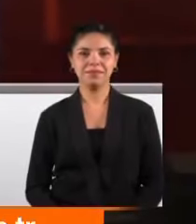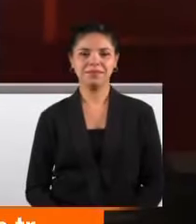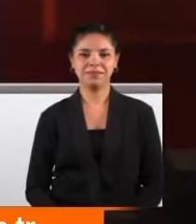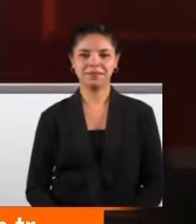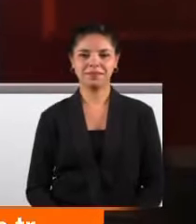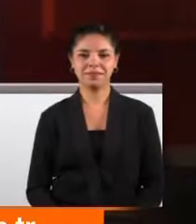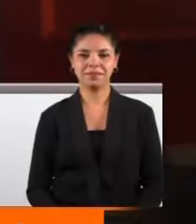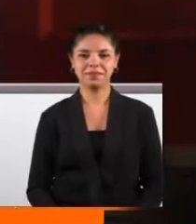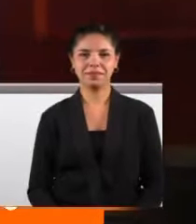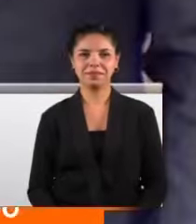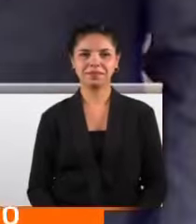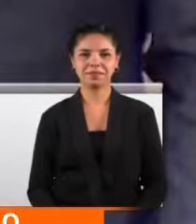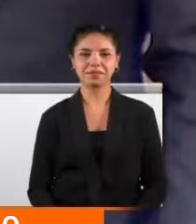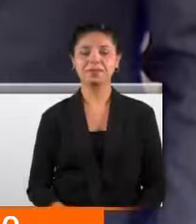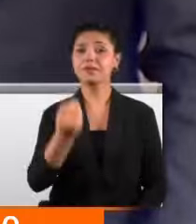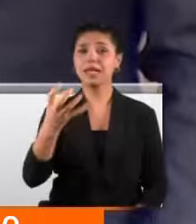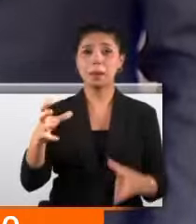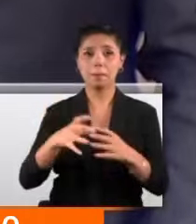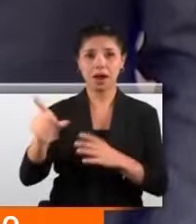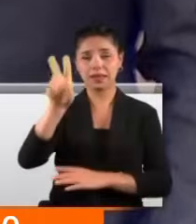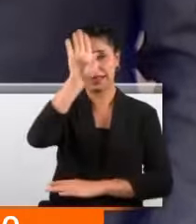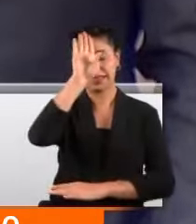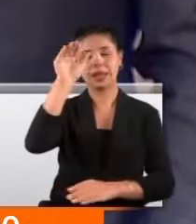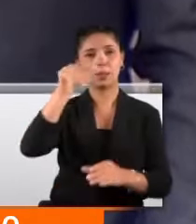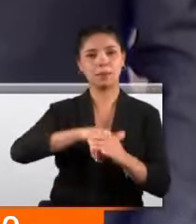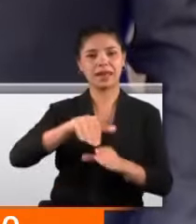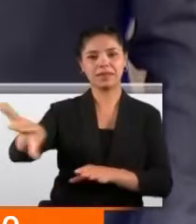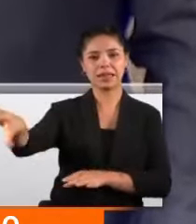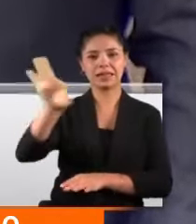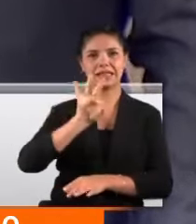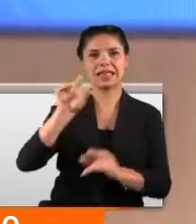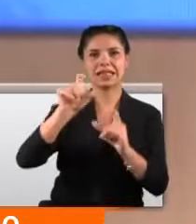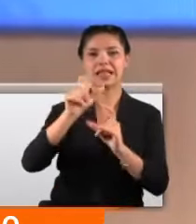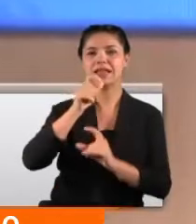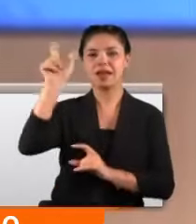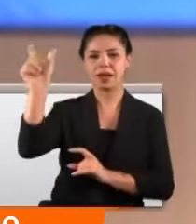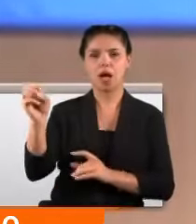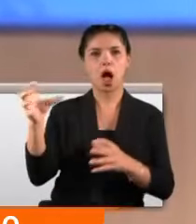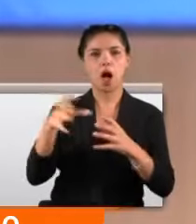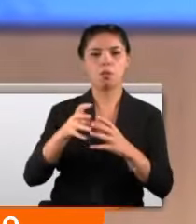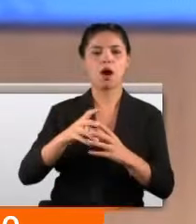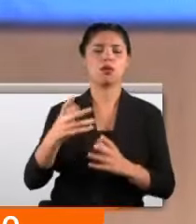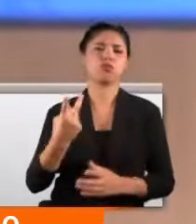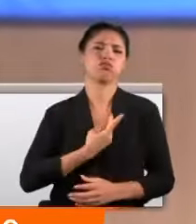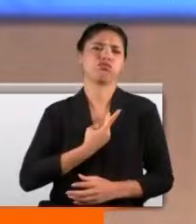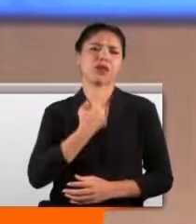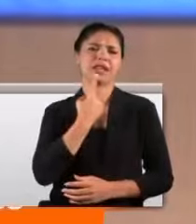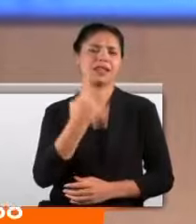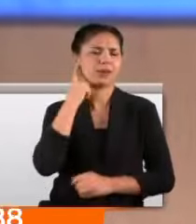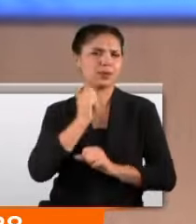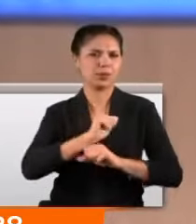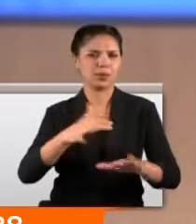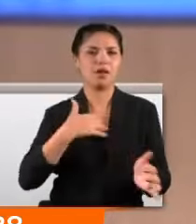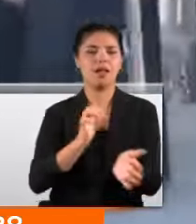edecek, katılımlar devam edecektir. İyi Parti'den İstanbul milletvekili seçilen Seyitan İşsiz, "Zaten AK Partiliydim" diyerek duyurdu haberi.